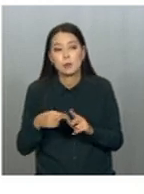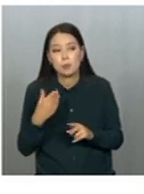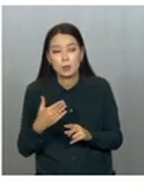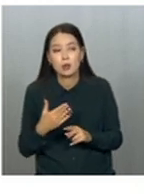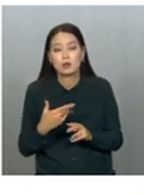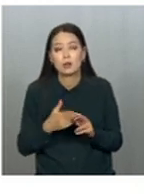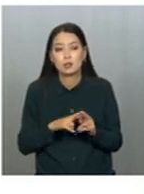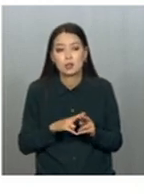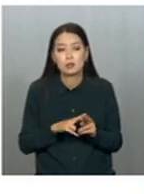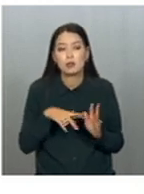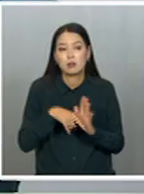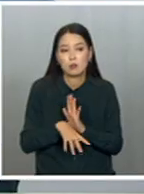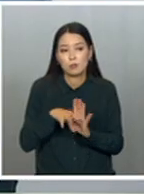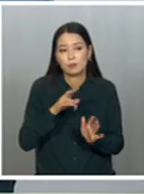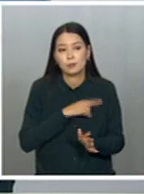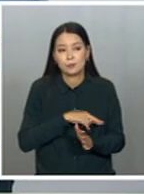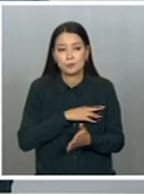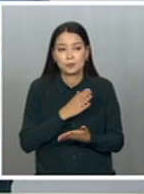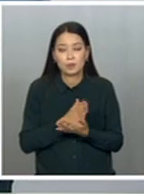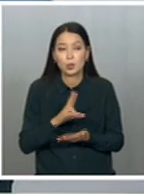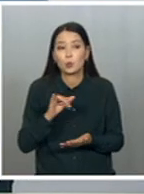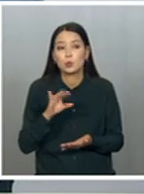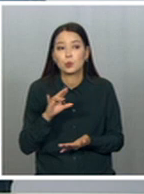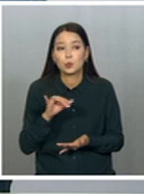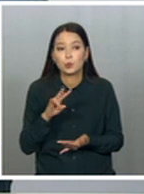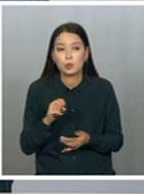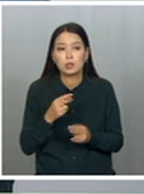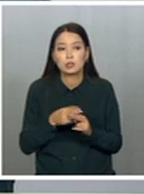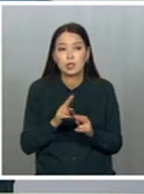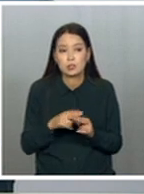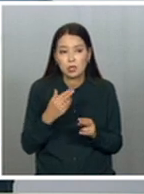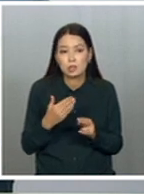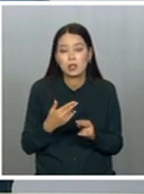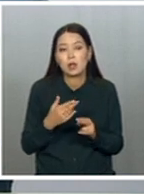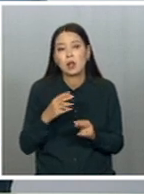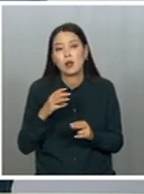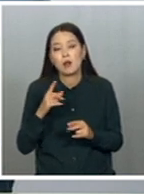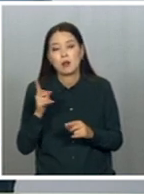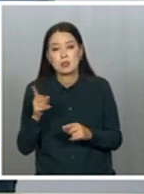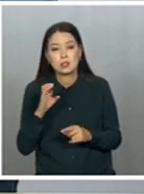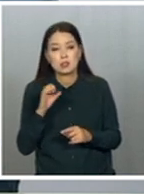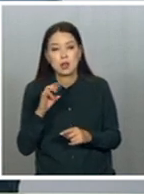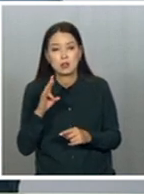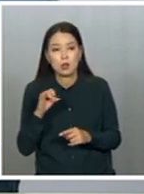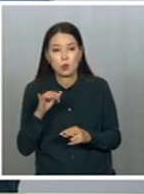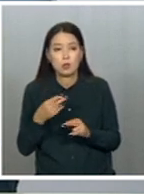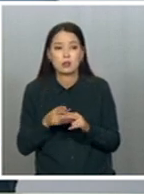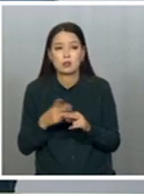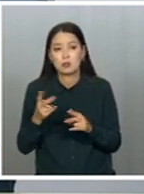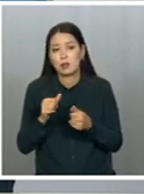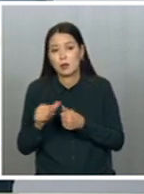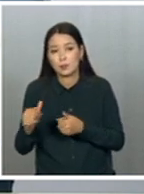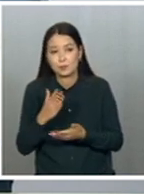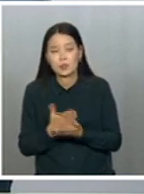жапырақ тақтасында жүруі болып табылады. Кутикулалық транспирация саңылаулық транспирацияға қарағанда өте баяу жүреді. Егер де